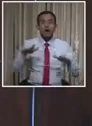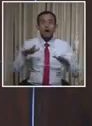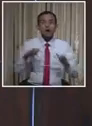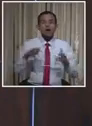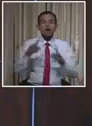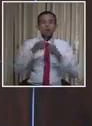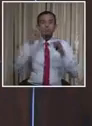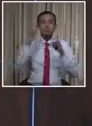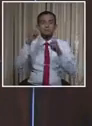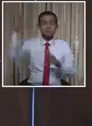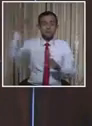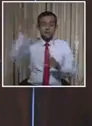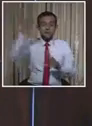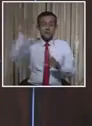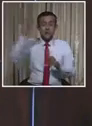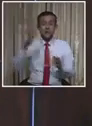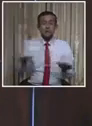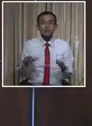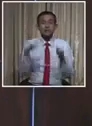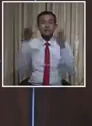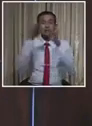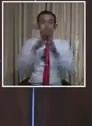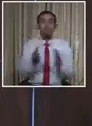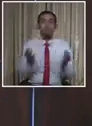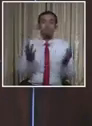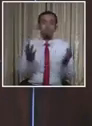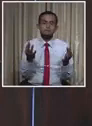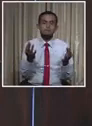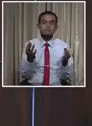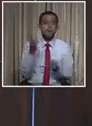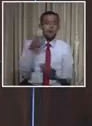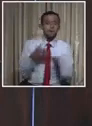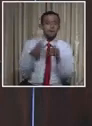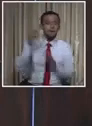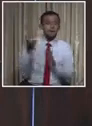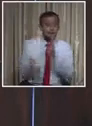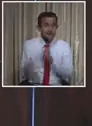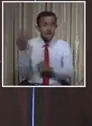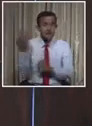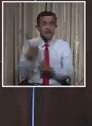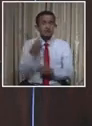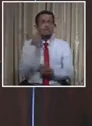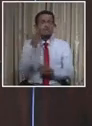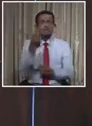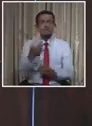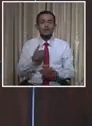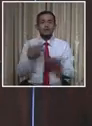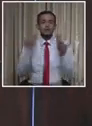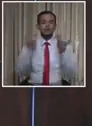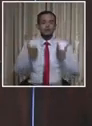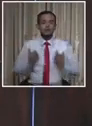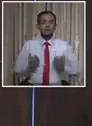සඳහි රුසෑව විවෘත කරන ඒ මහා දෙවන්ත උත්සවයට අපිට ඒකට ගියාම අපිට දැක්ක දේ තමයි අපේ ඇඟට